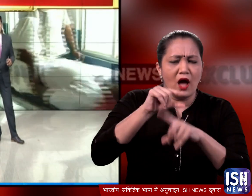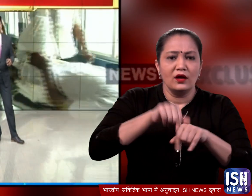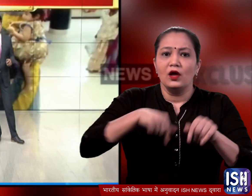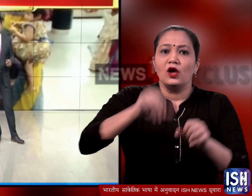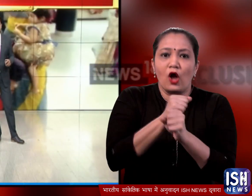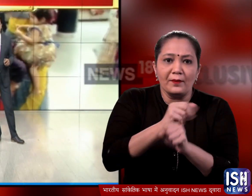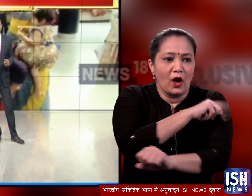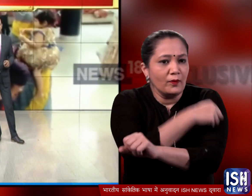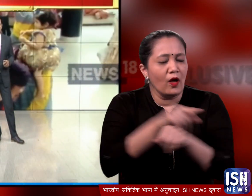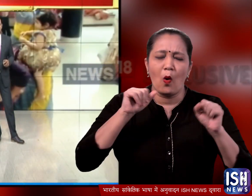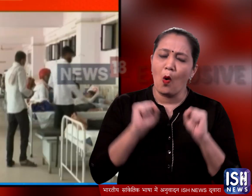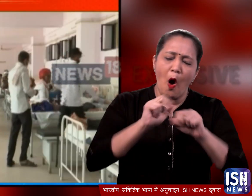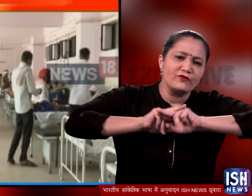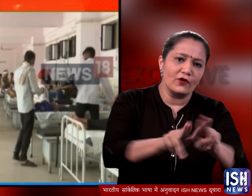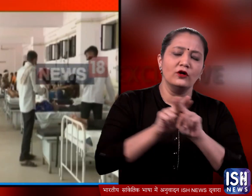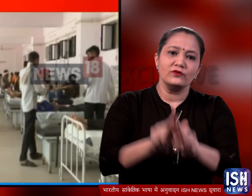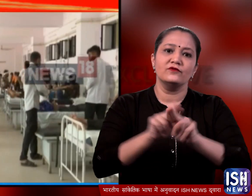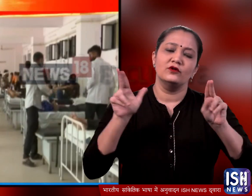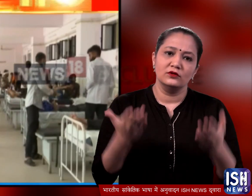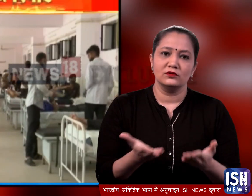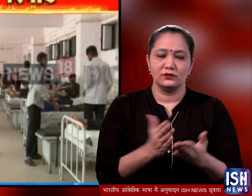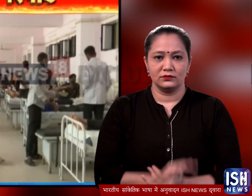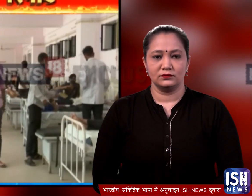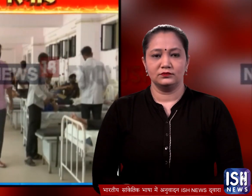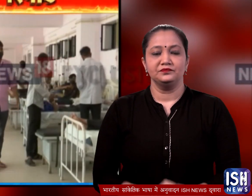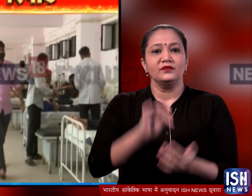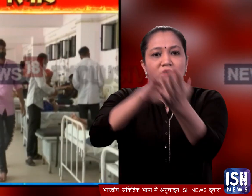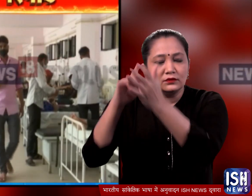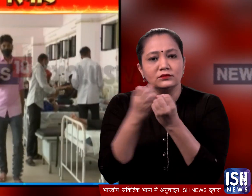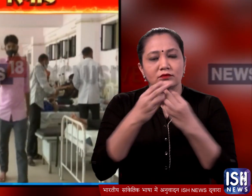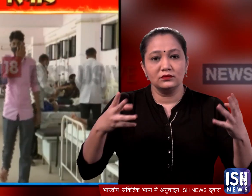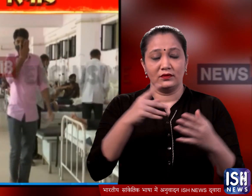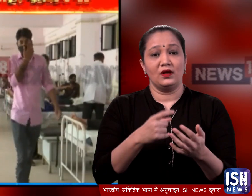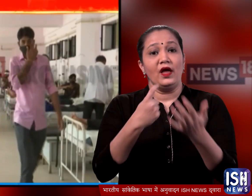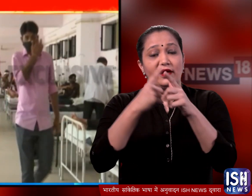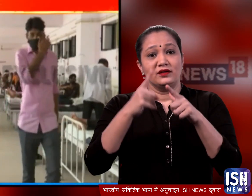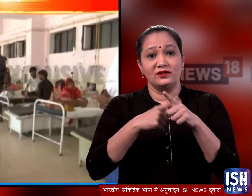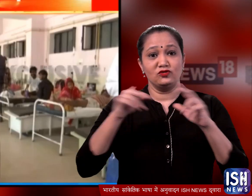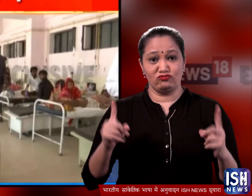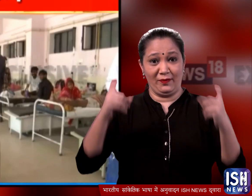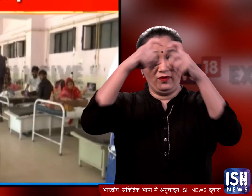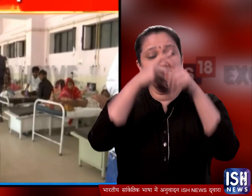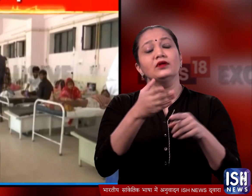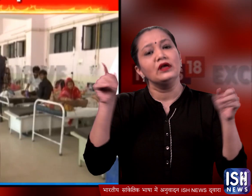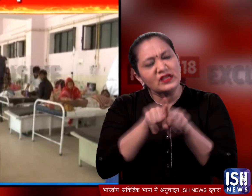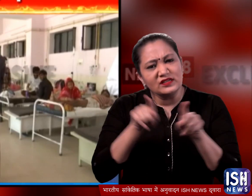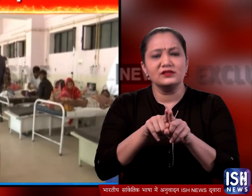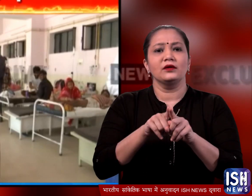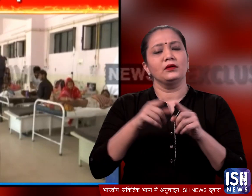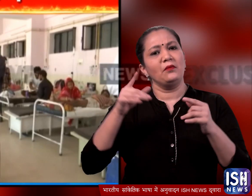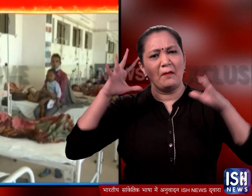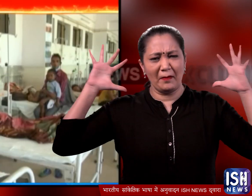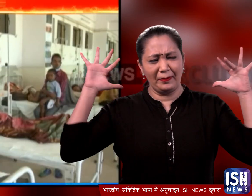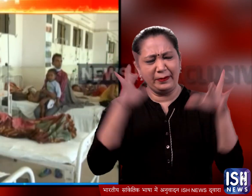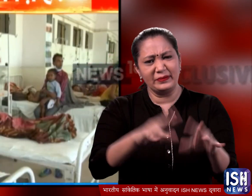पर जबरदस्त दबाव बढ़ गया और राज्य के बाकी हिस्से के साथ साथ राजधानी जयपुर के अस्पतालों में भी मरीजों की भारी